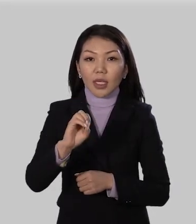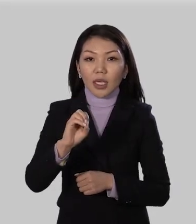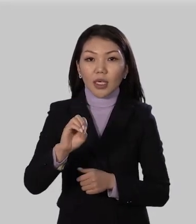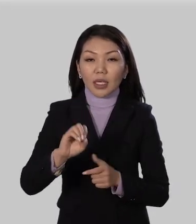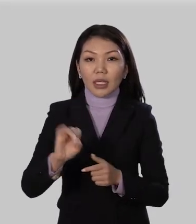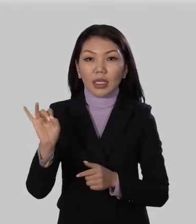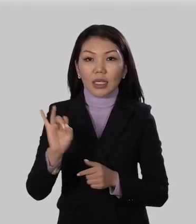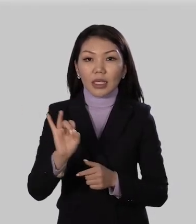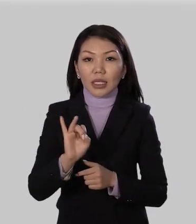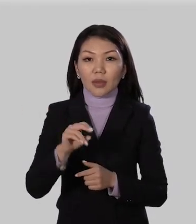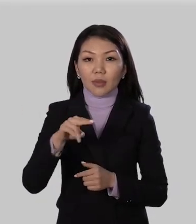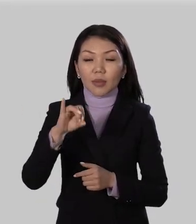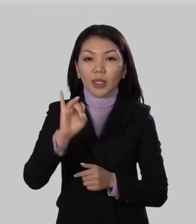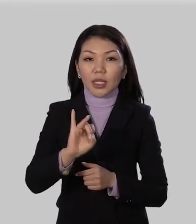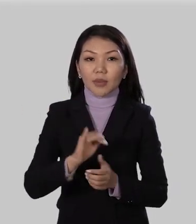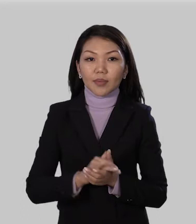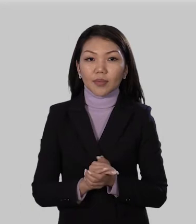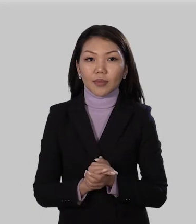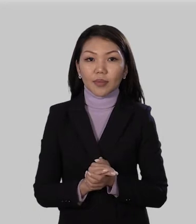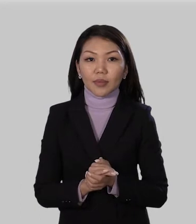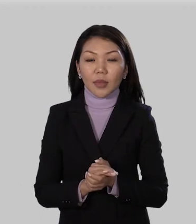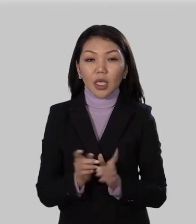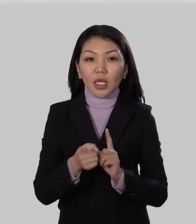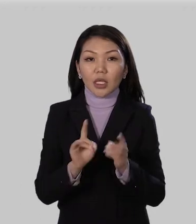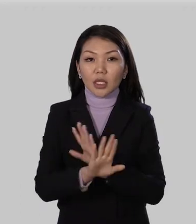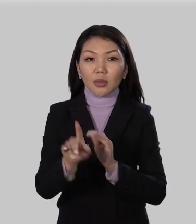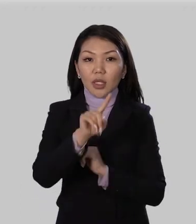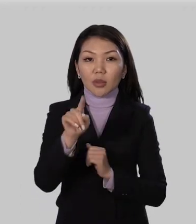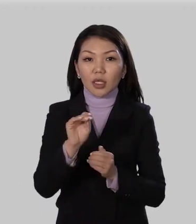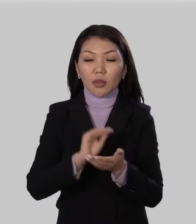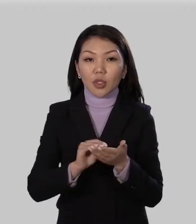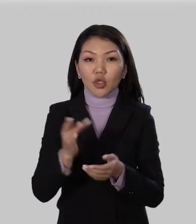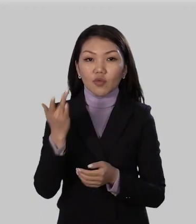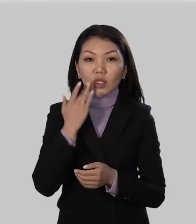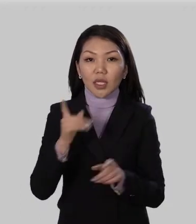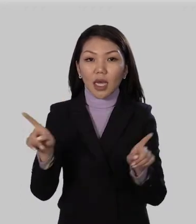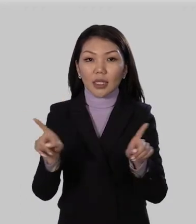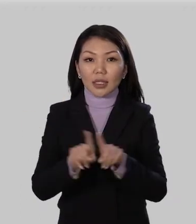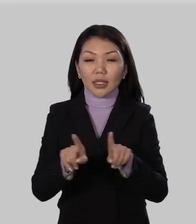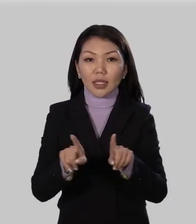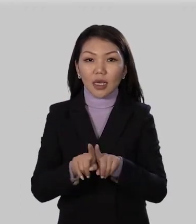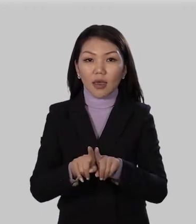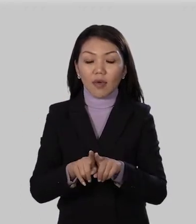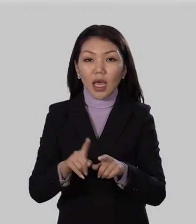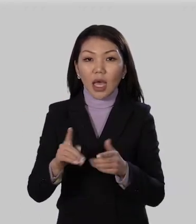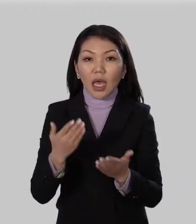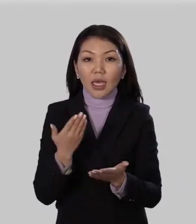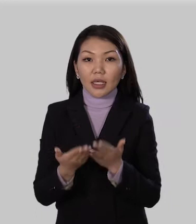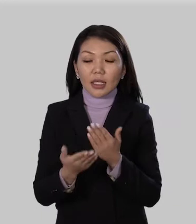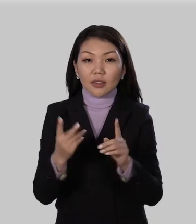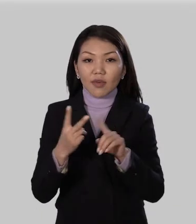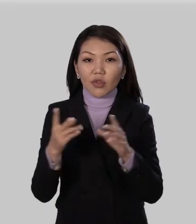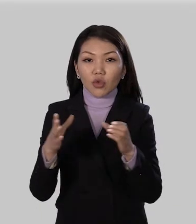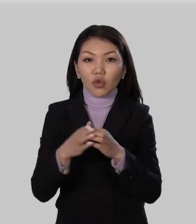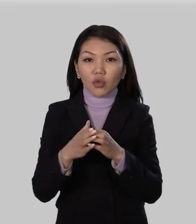Неизменяемые приставки пишу всегда одинаково. Если приставка оканчивается на Z и S, смотрю